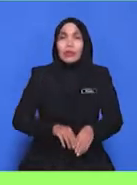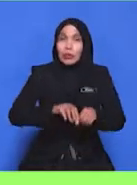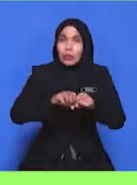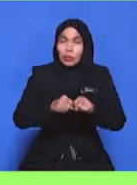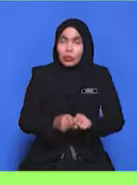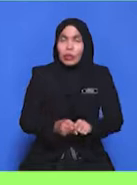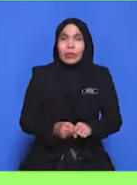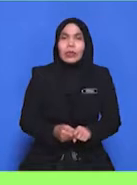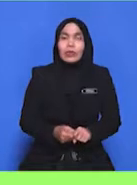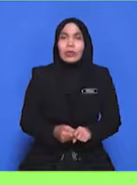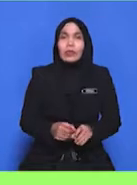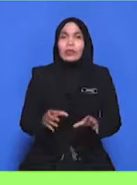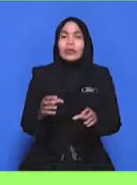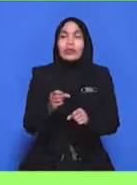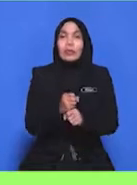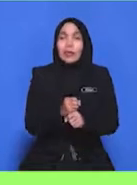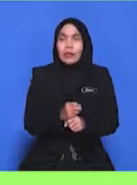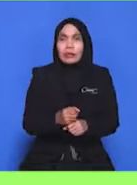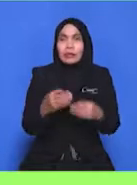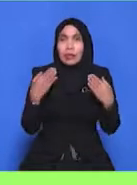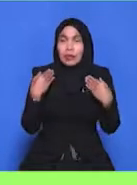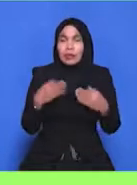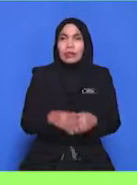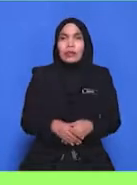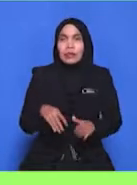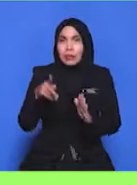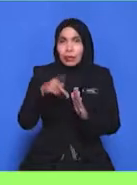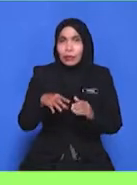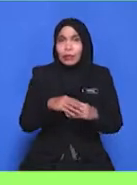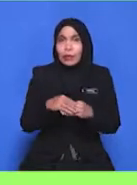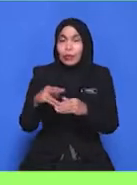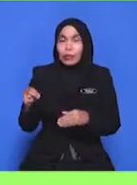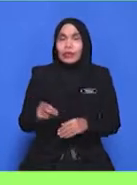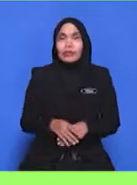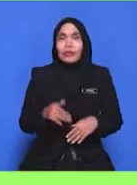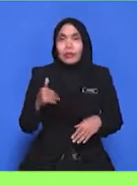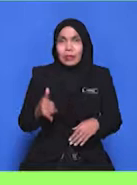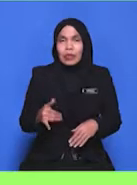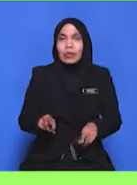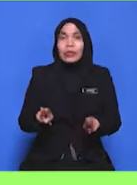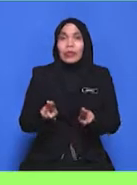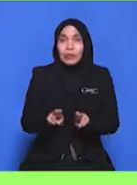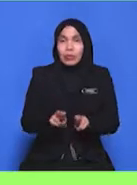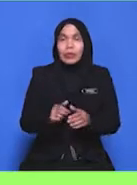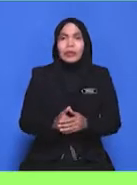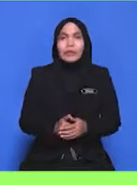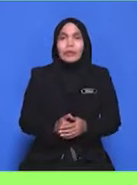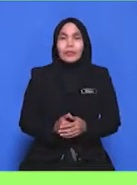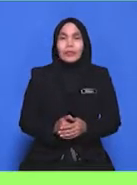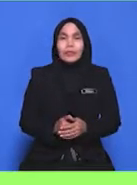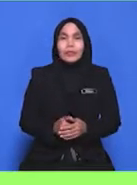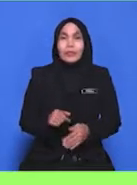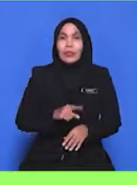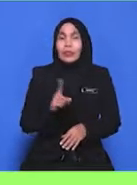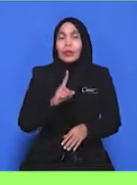mewujudkan perpaduan yang harmoni dalam masyarakat, di mana pemimpin perlu mengambil